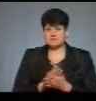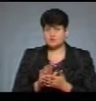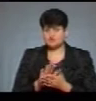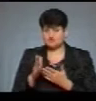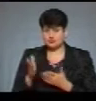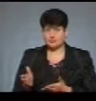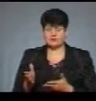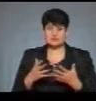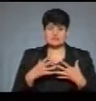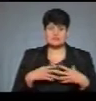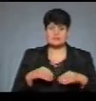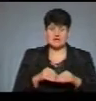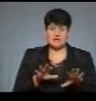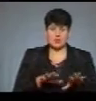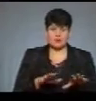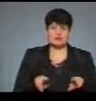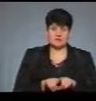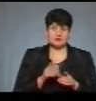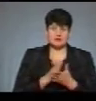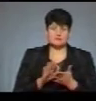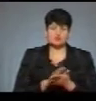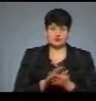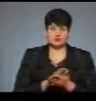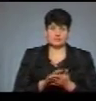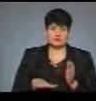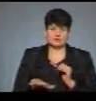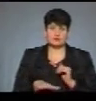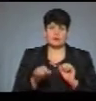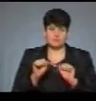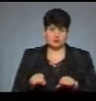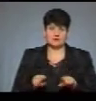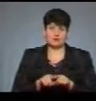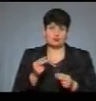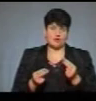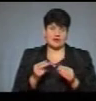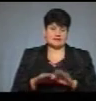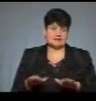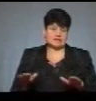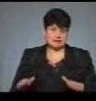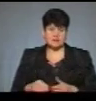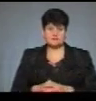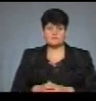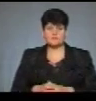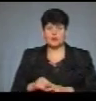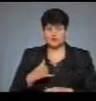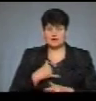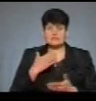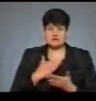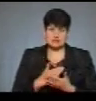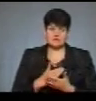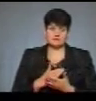На сімейній локації там є безкоштовна зона, де можна також пограти з дітками. В нас є